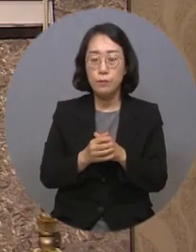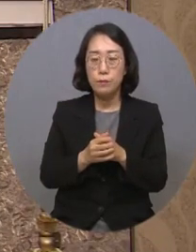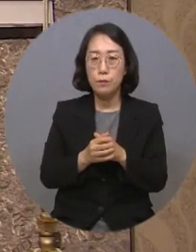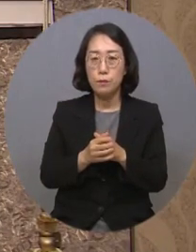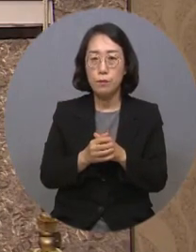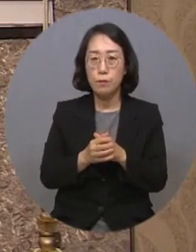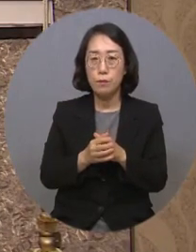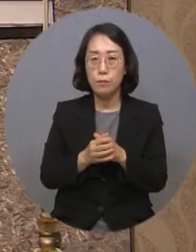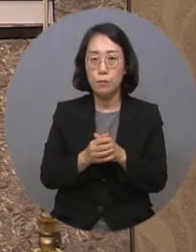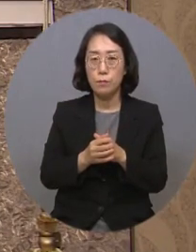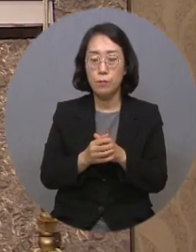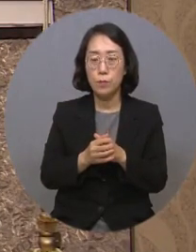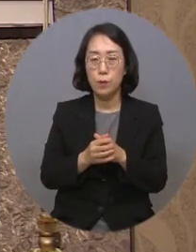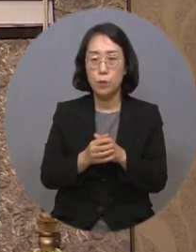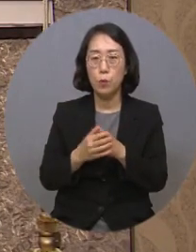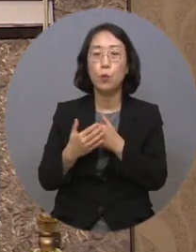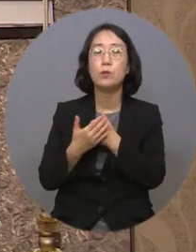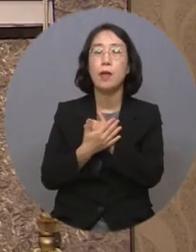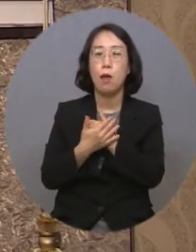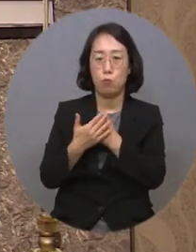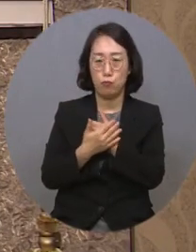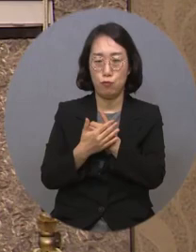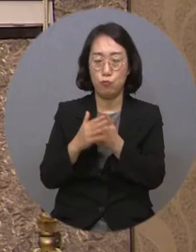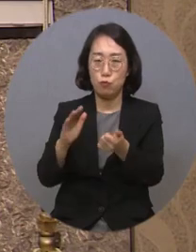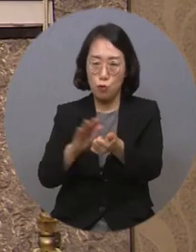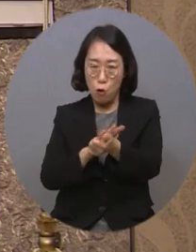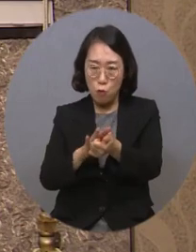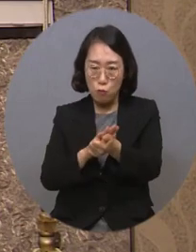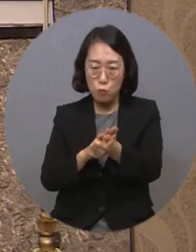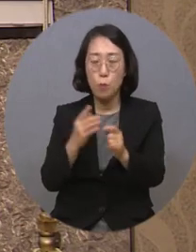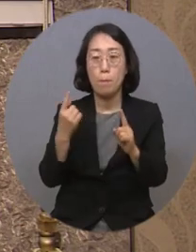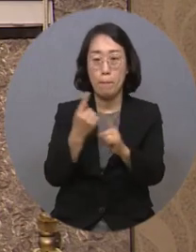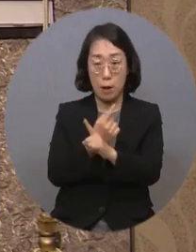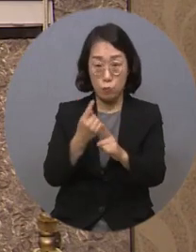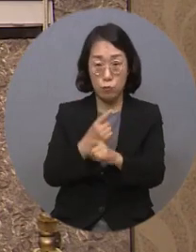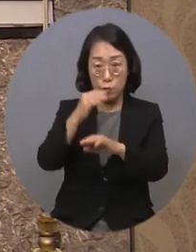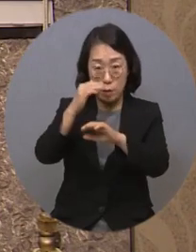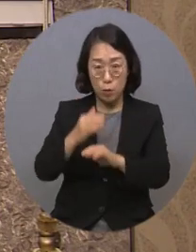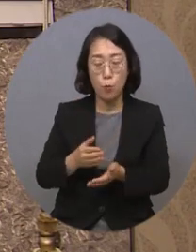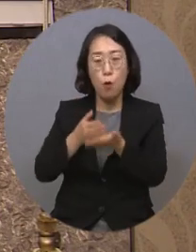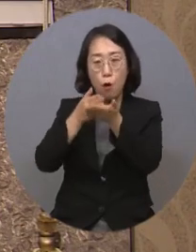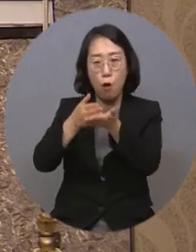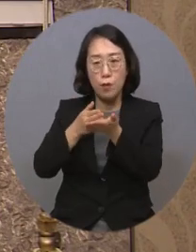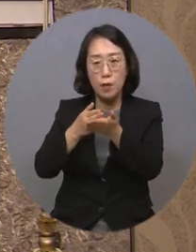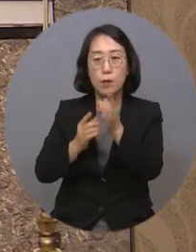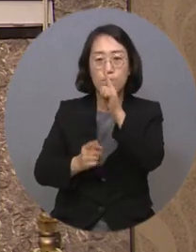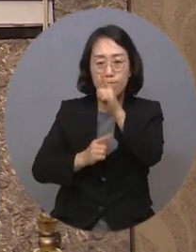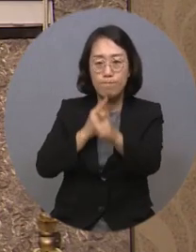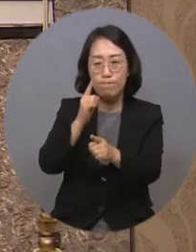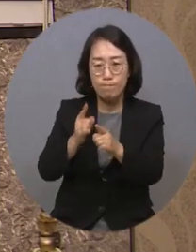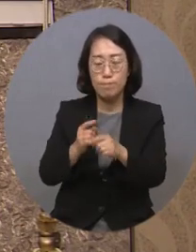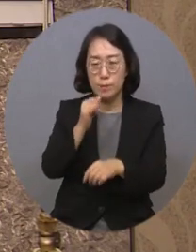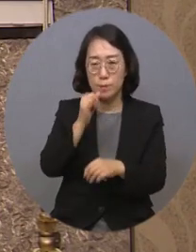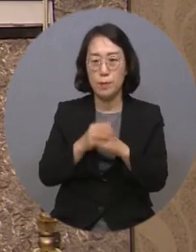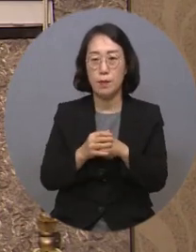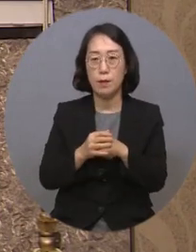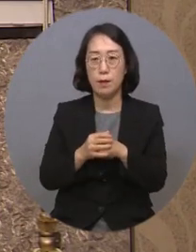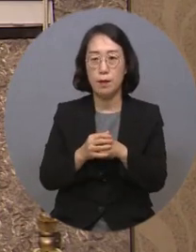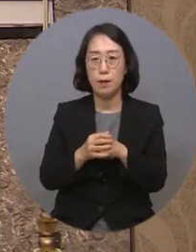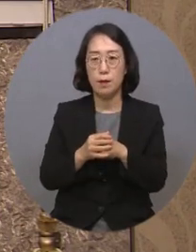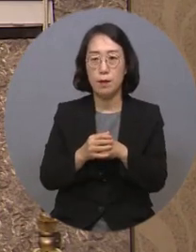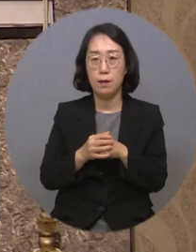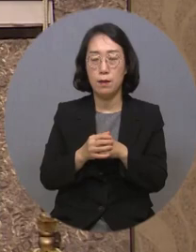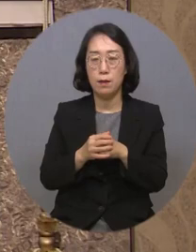것처럼 처우 개선에 관련된 부분들을 좀 중점적으로 지금 건의를 하고 있어요. 그래서 그